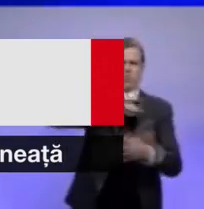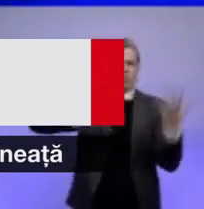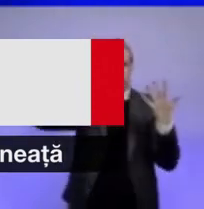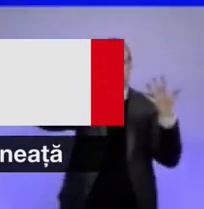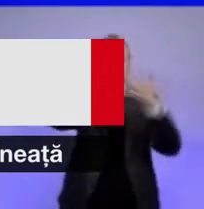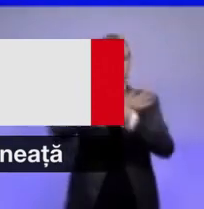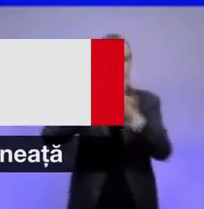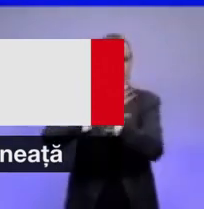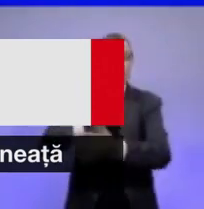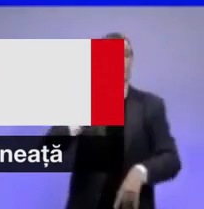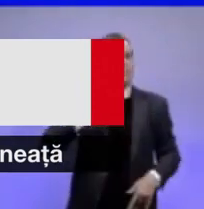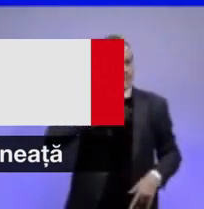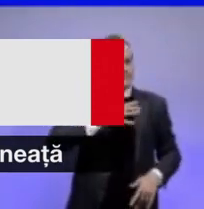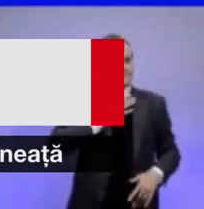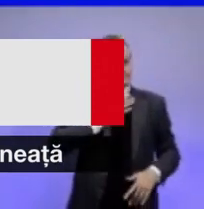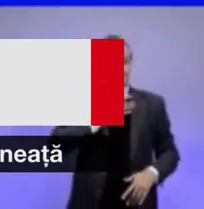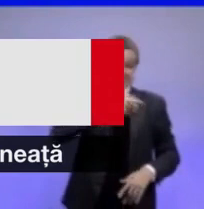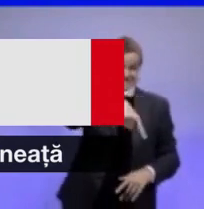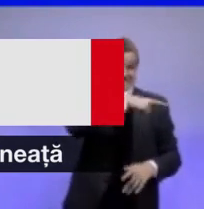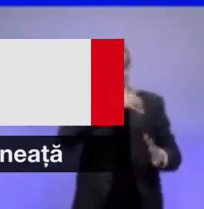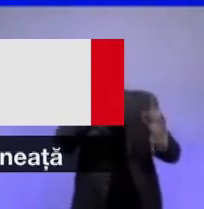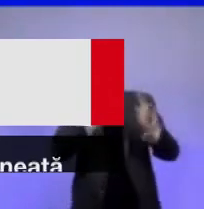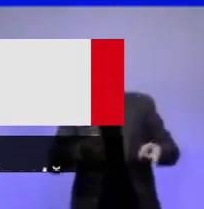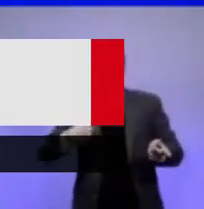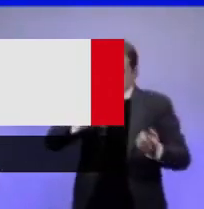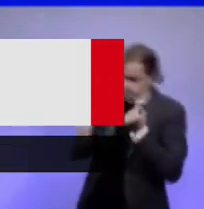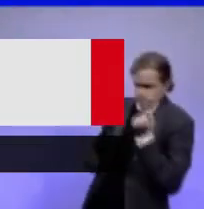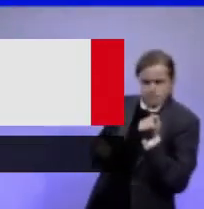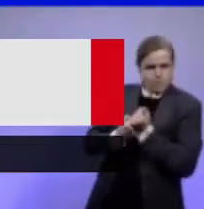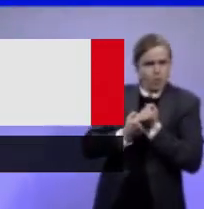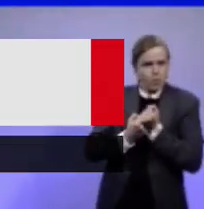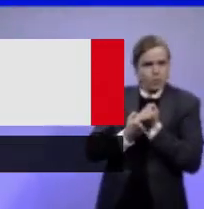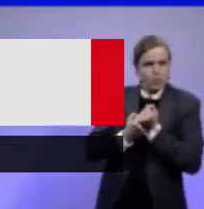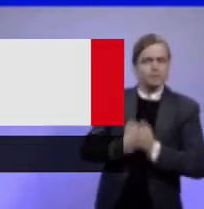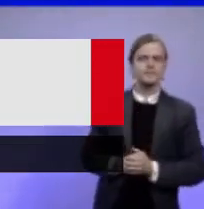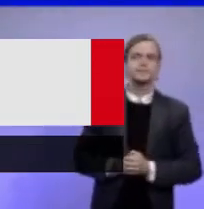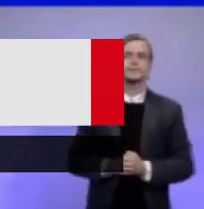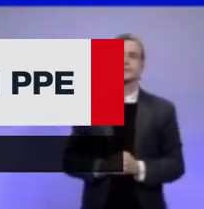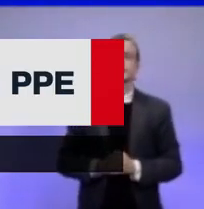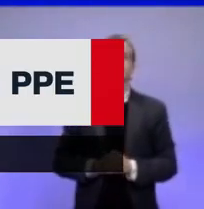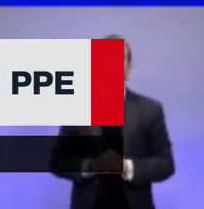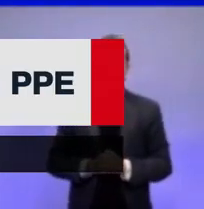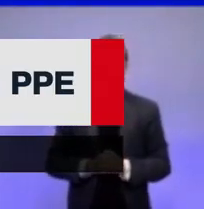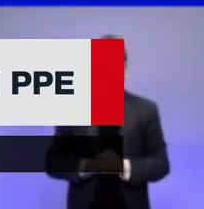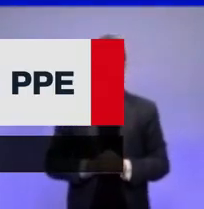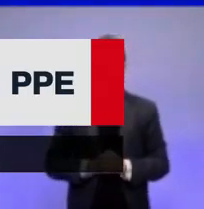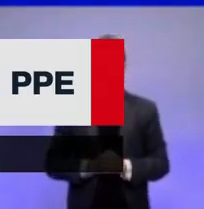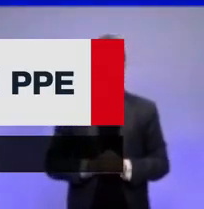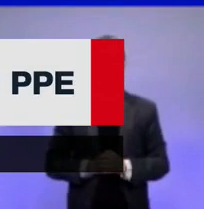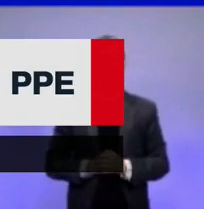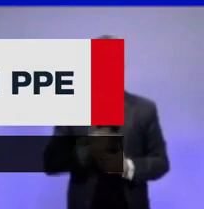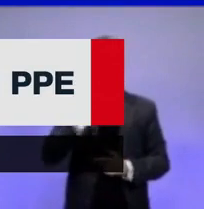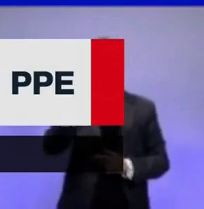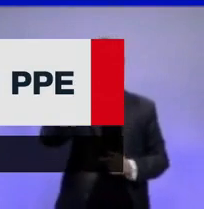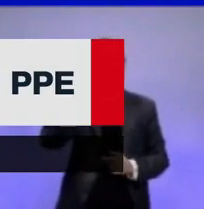și merită să primească sprijinul nostru constant. Suntem mândri de reformele pe care le-au făcut pe calea